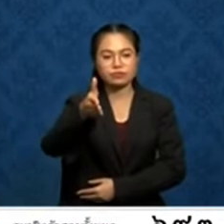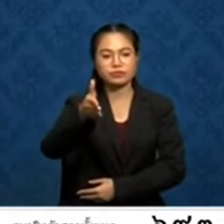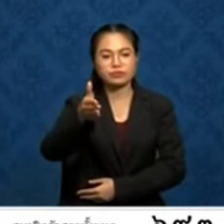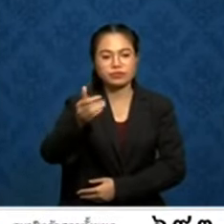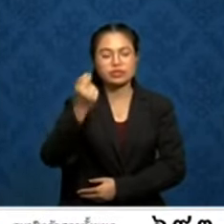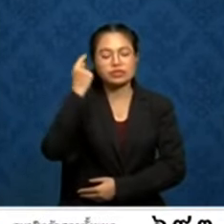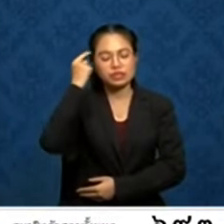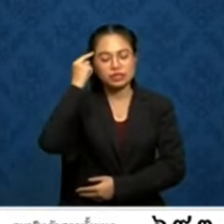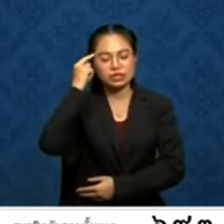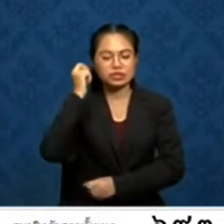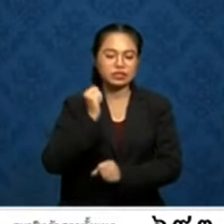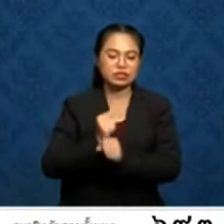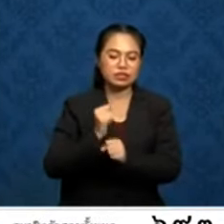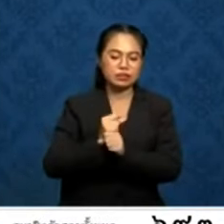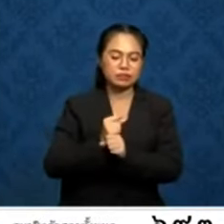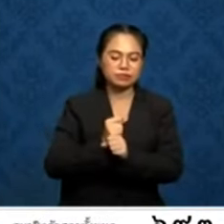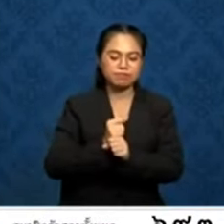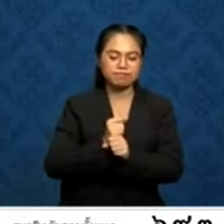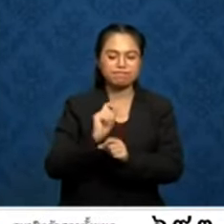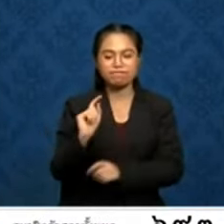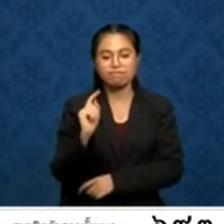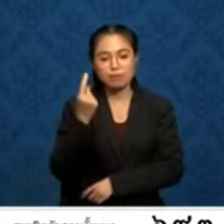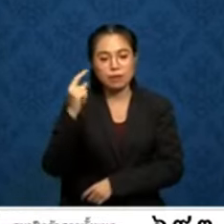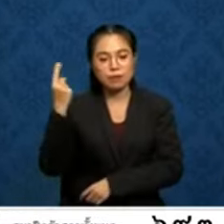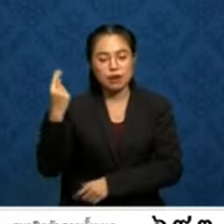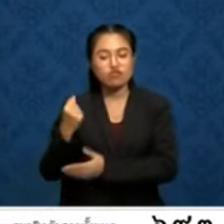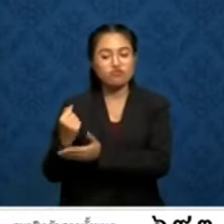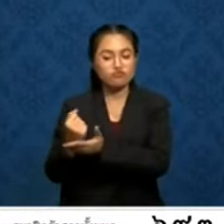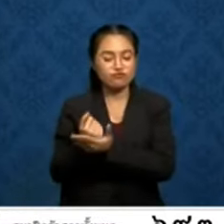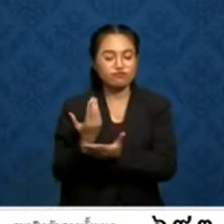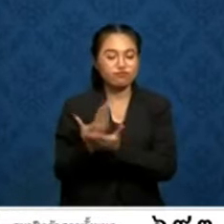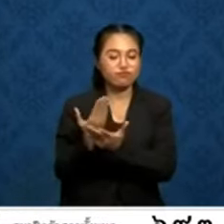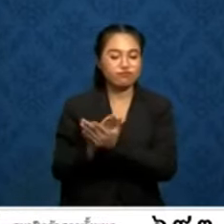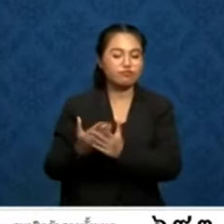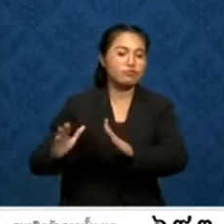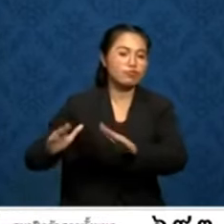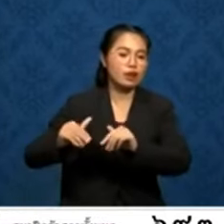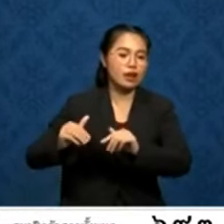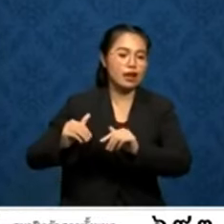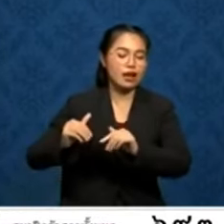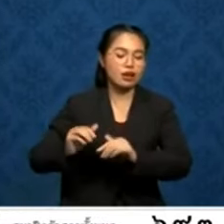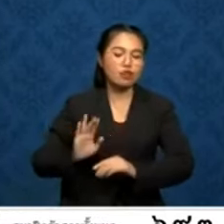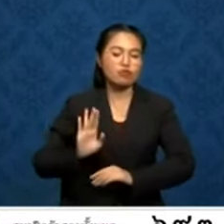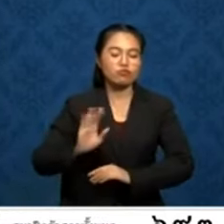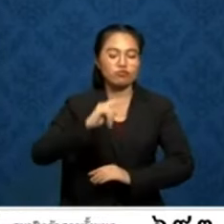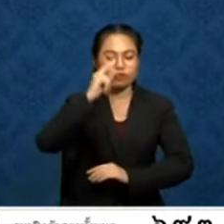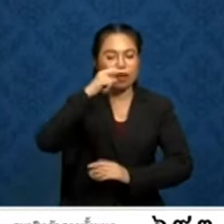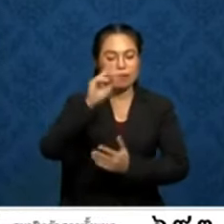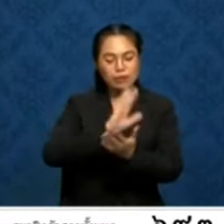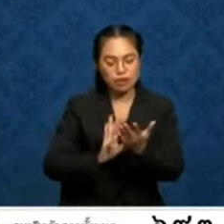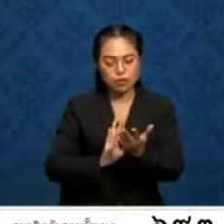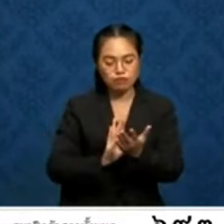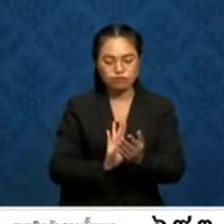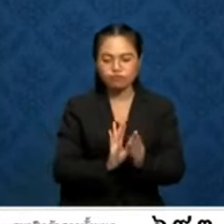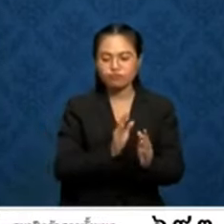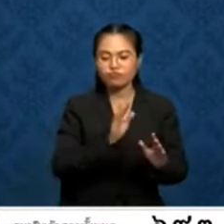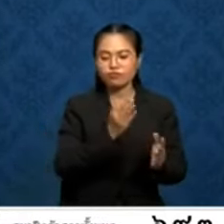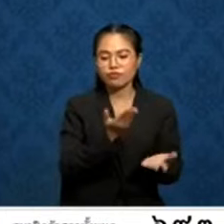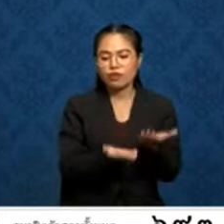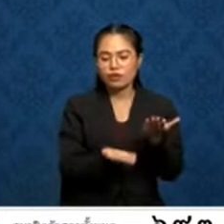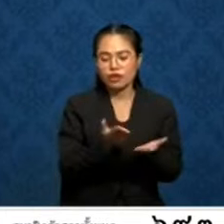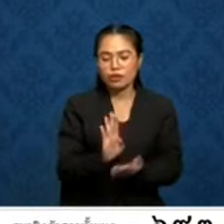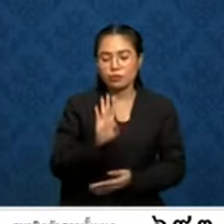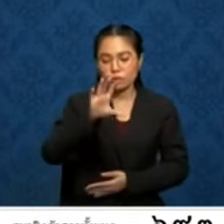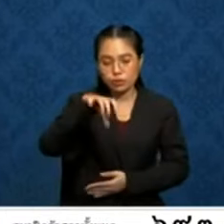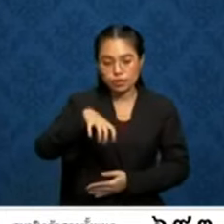การแสวงหาโอกาสใหม่ๆที่จะเพิ่มรายได้ทั้งในระดับประเทศและระดับปัจเจกบุคคลไม่ว่าจะเป็นการ